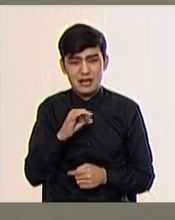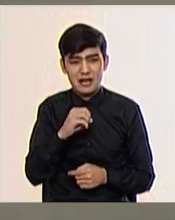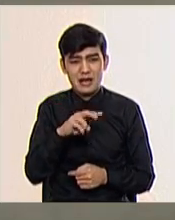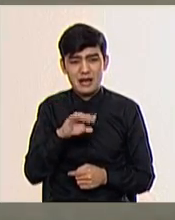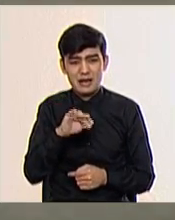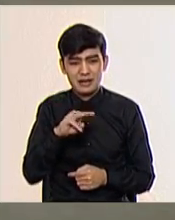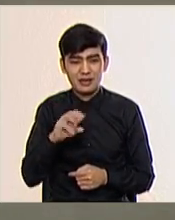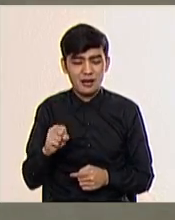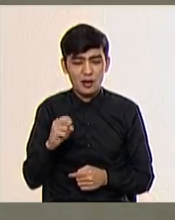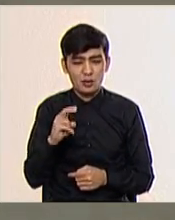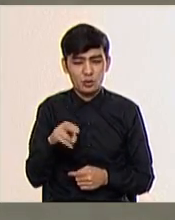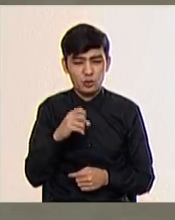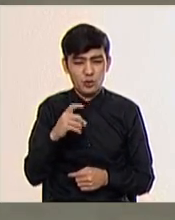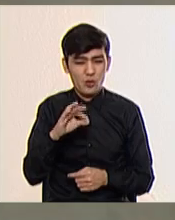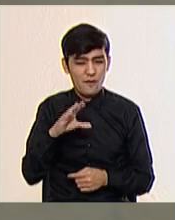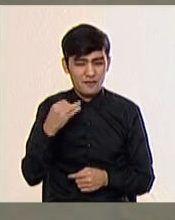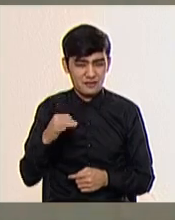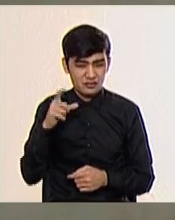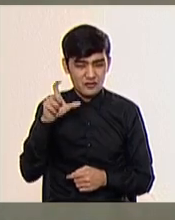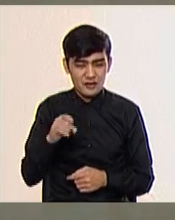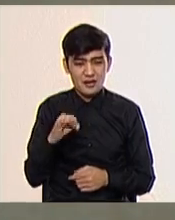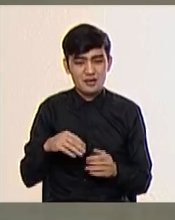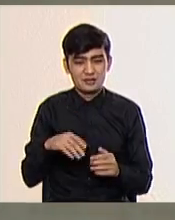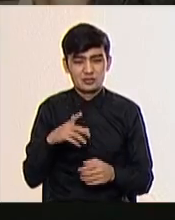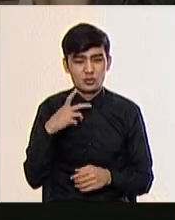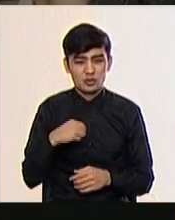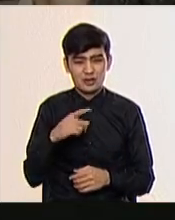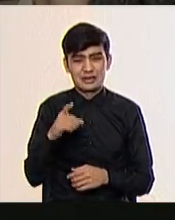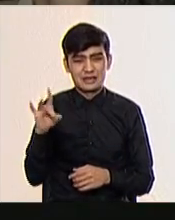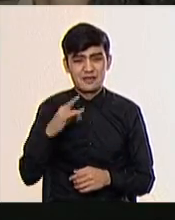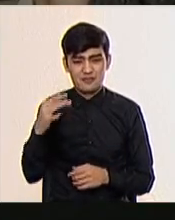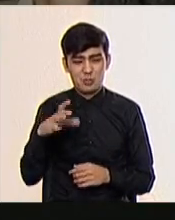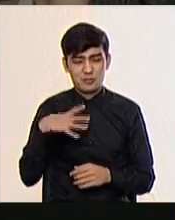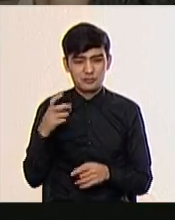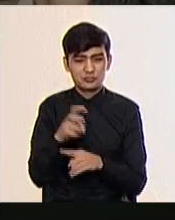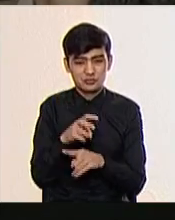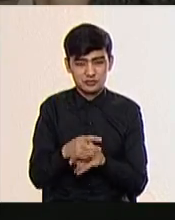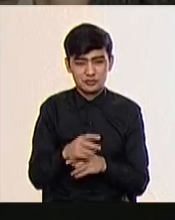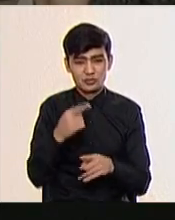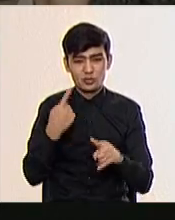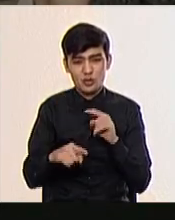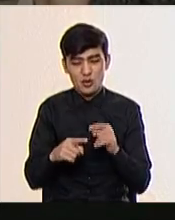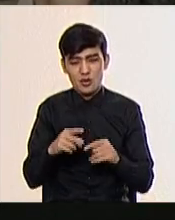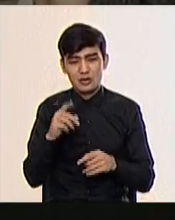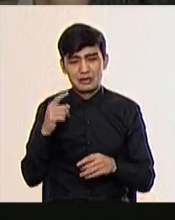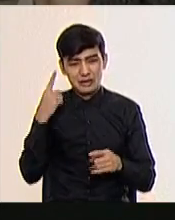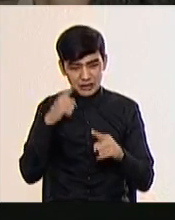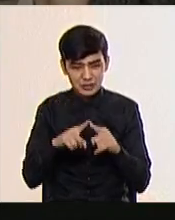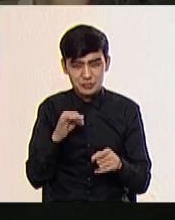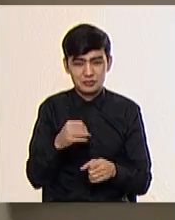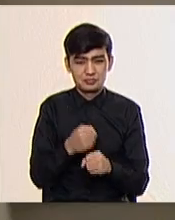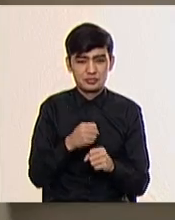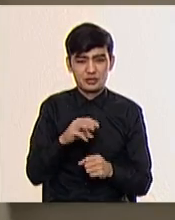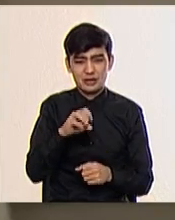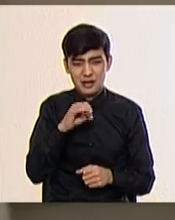духовности. По словам дочери Татьяны и бывшей прихожанки этой церкви, они там дышали по особой технике, визуализировали, впадали в